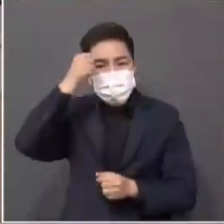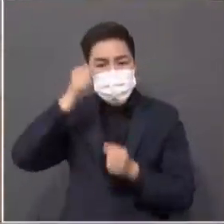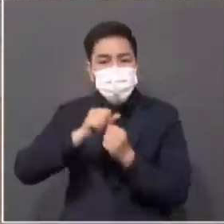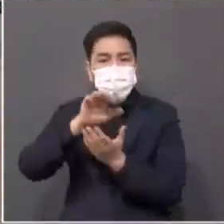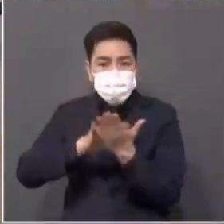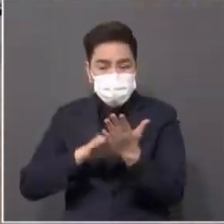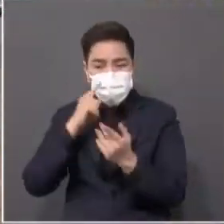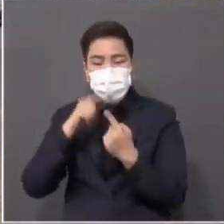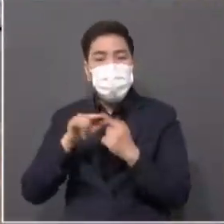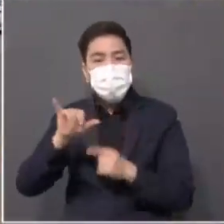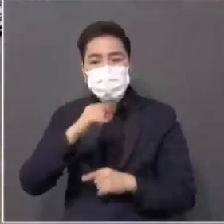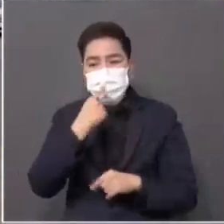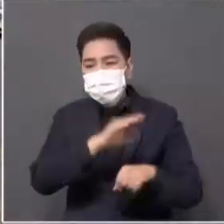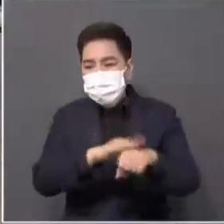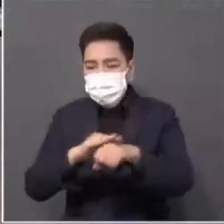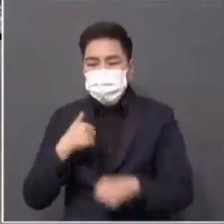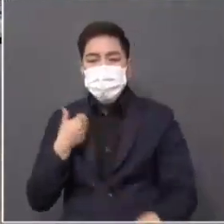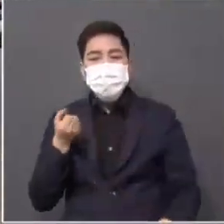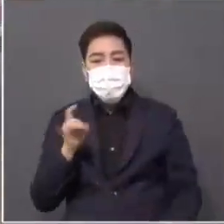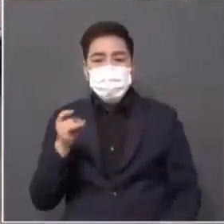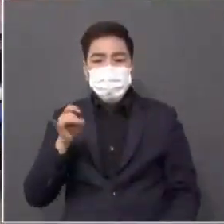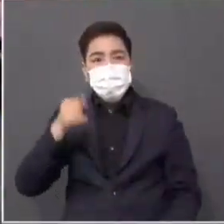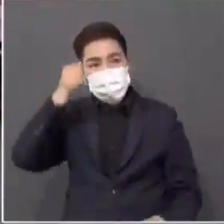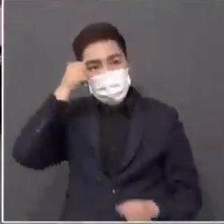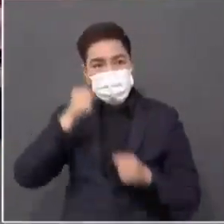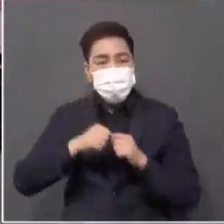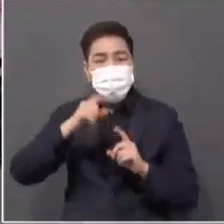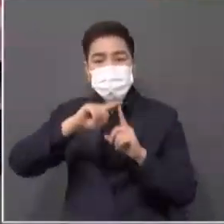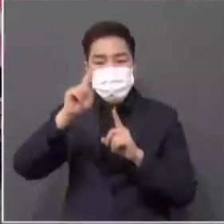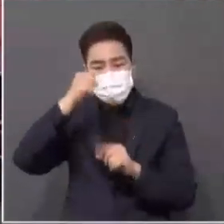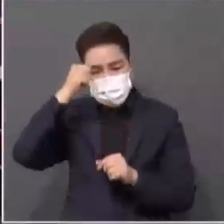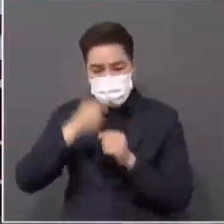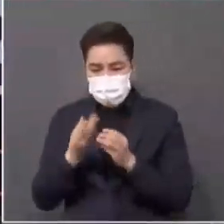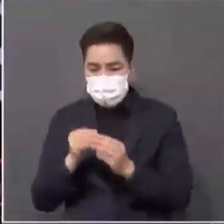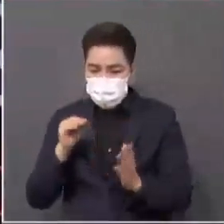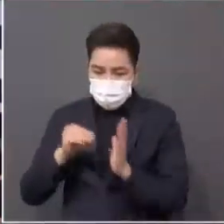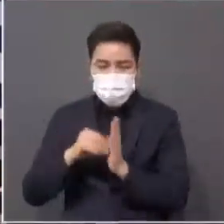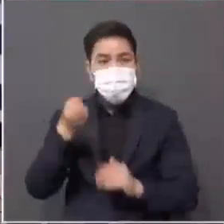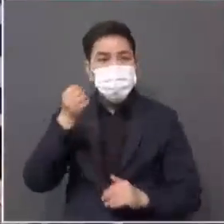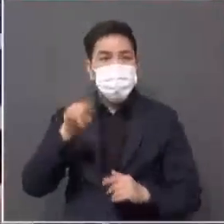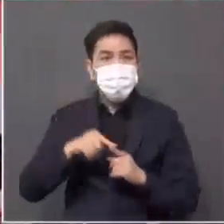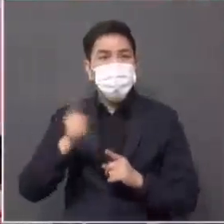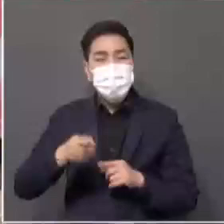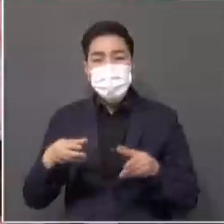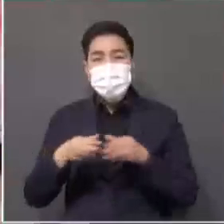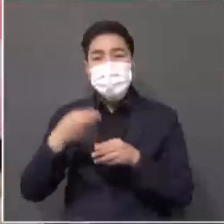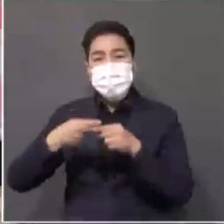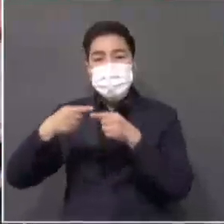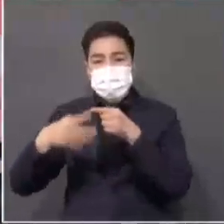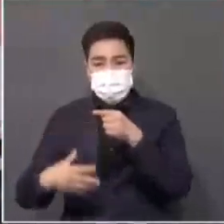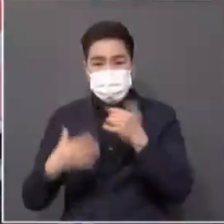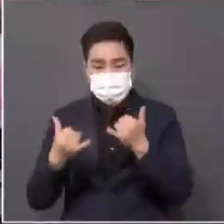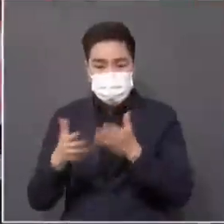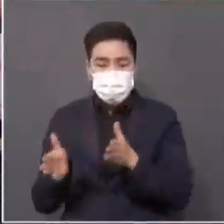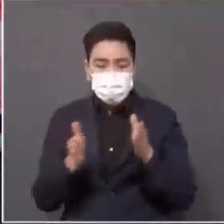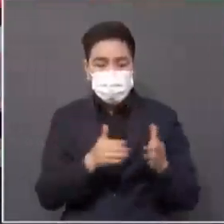ประเทศมีญาติบอกญาติมีพี่น้องบอกพี่น้องอยู่ที่ไหนก็ขอให้ลงให้หมายเลข 18สำหรับบัญชีรายชื่อนะคะ